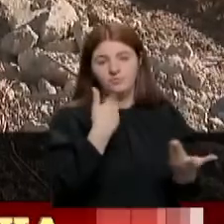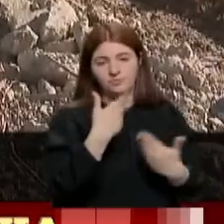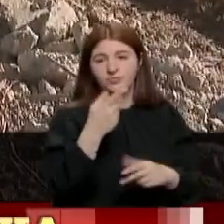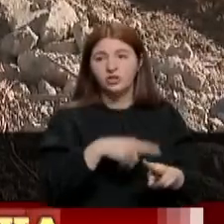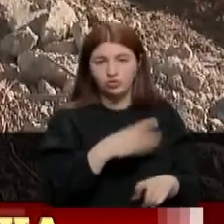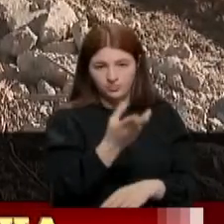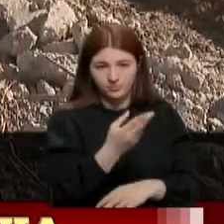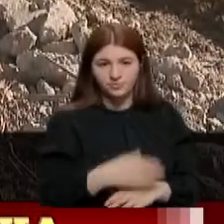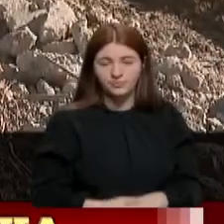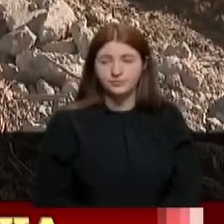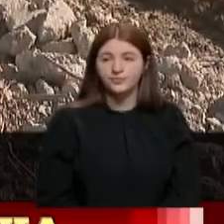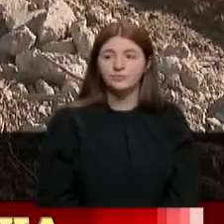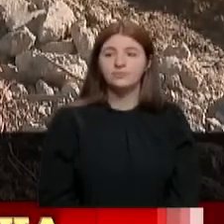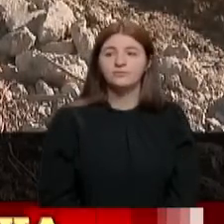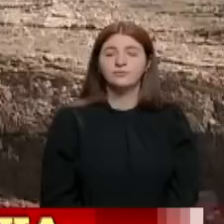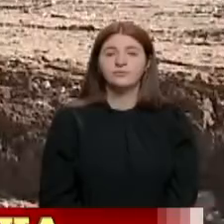ekranlarınızda. Yeşim.